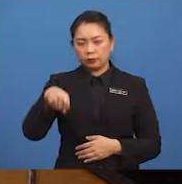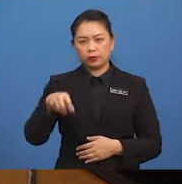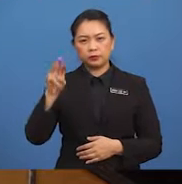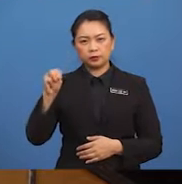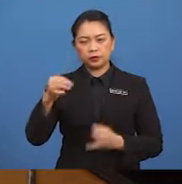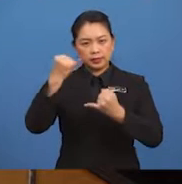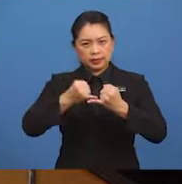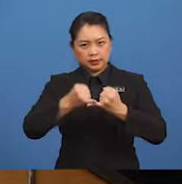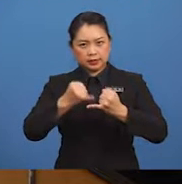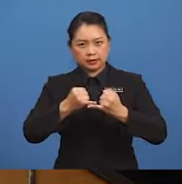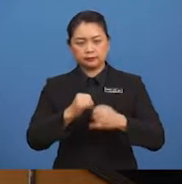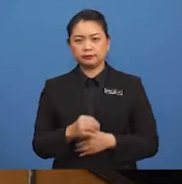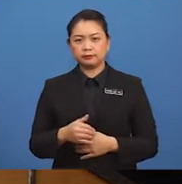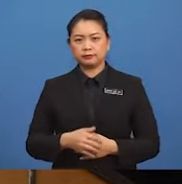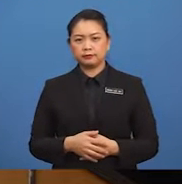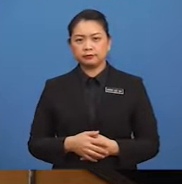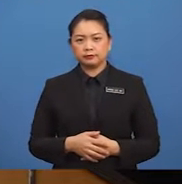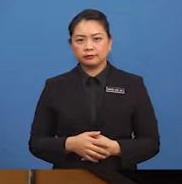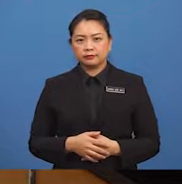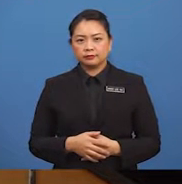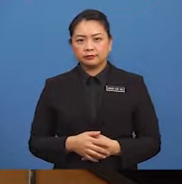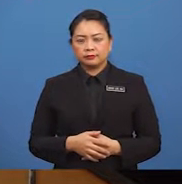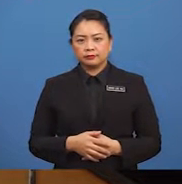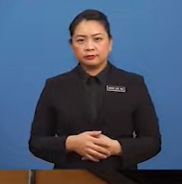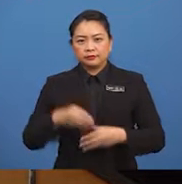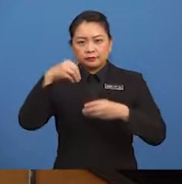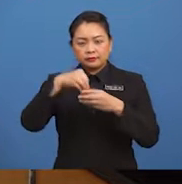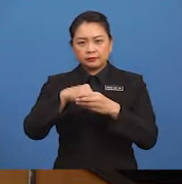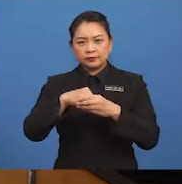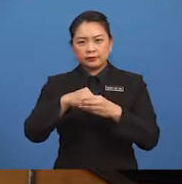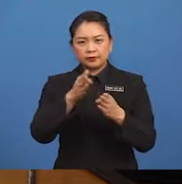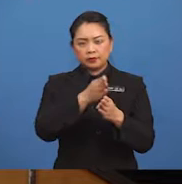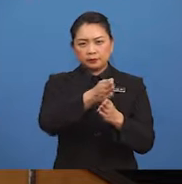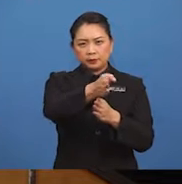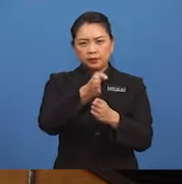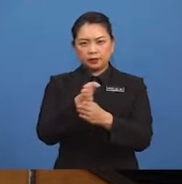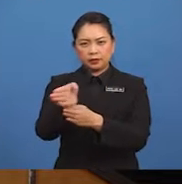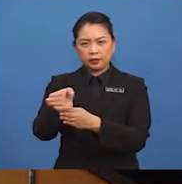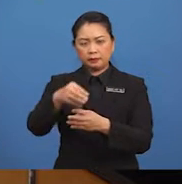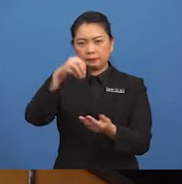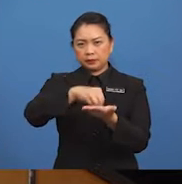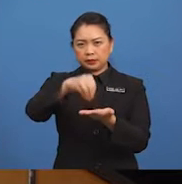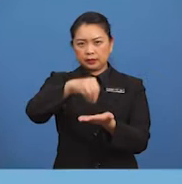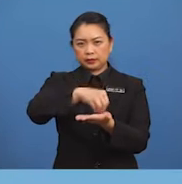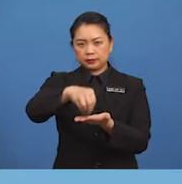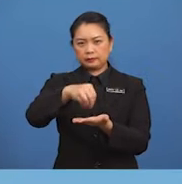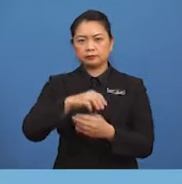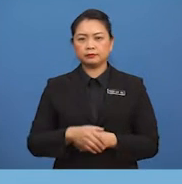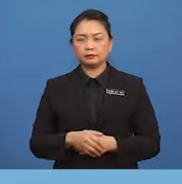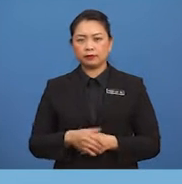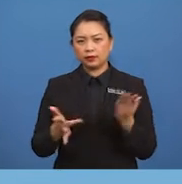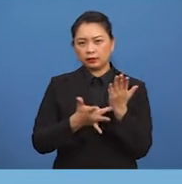Keperluan mitosis yang terakhir adalah dalam bidang pertanian.